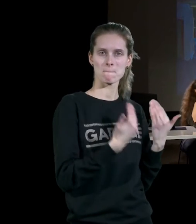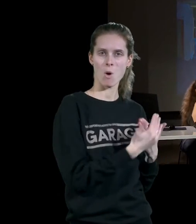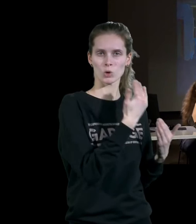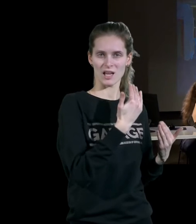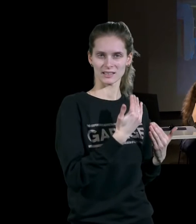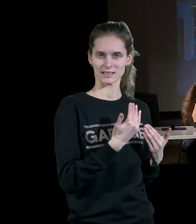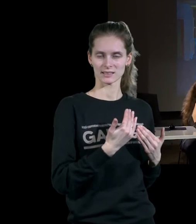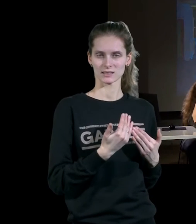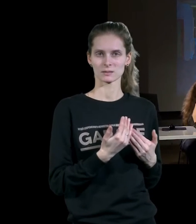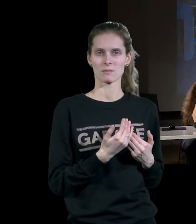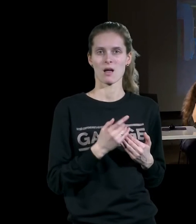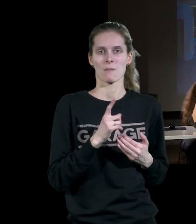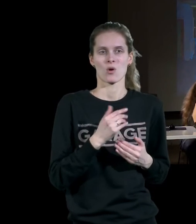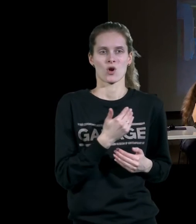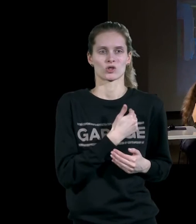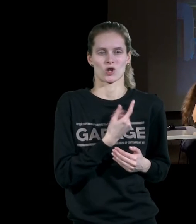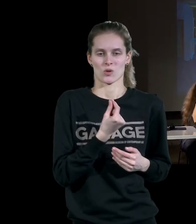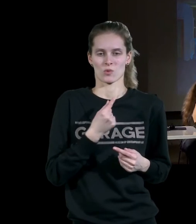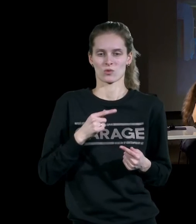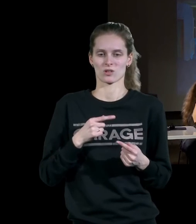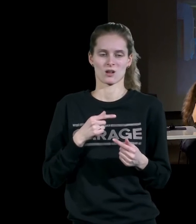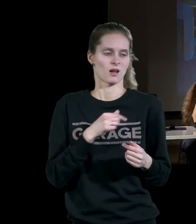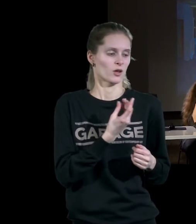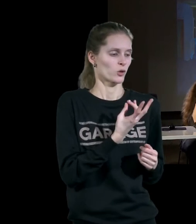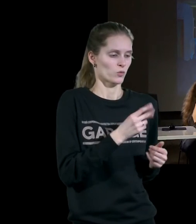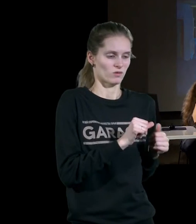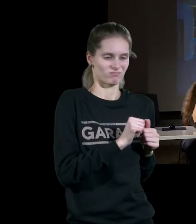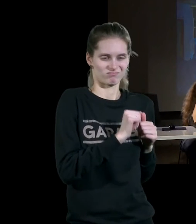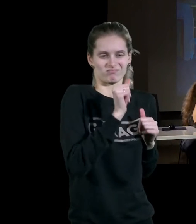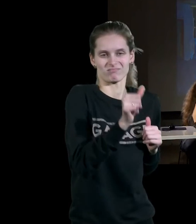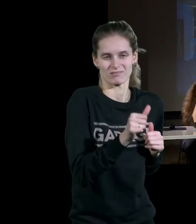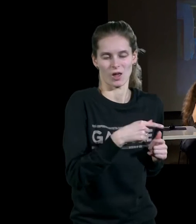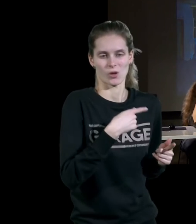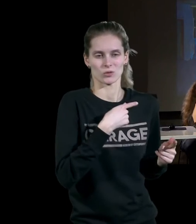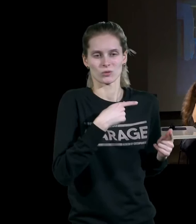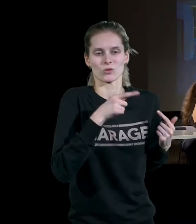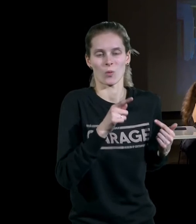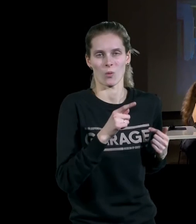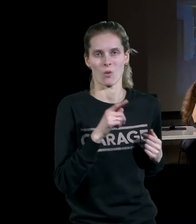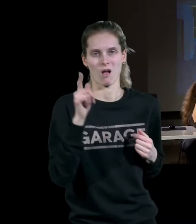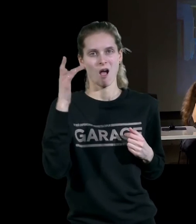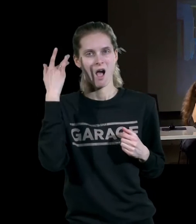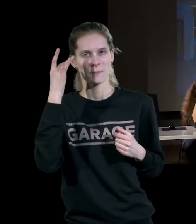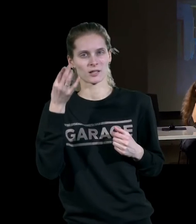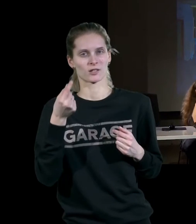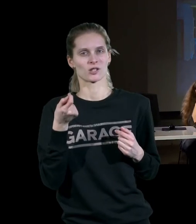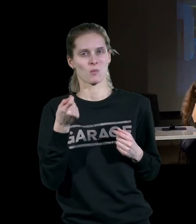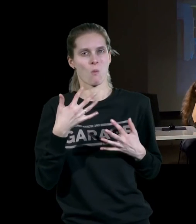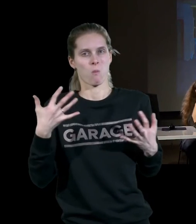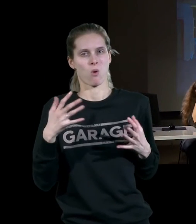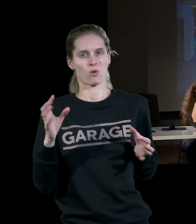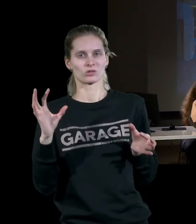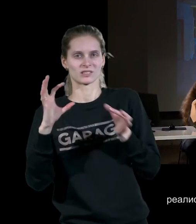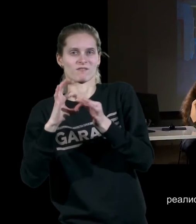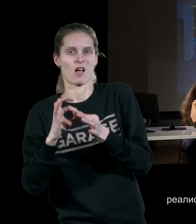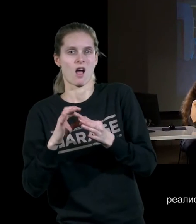этапе эмансипироваться от этого европейской традиции, которая давлела американскому искусству, и найти какой-то свой путь в